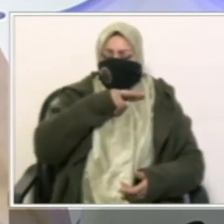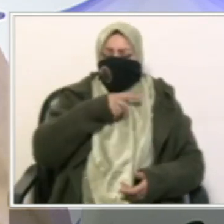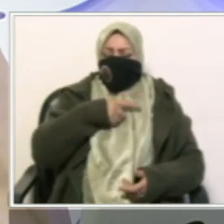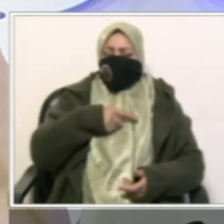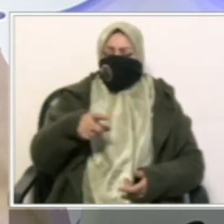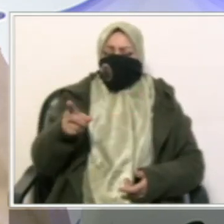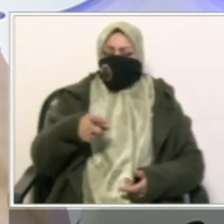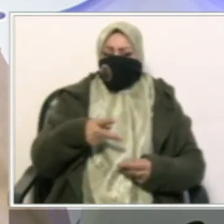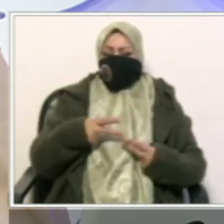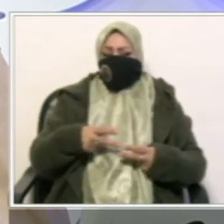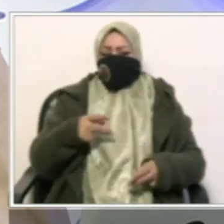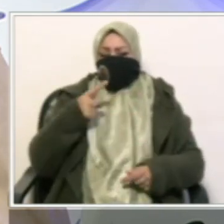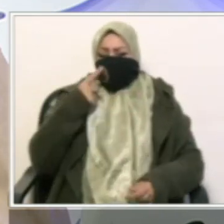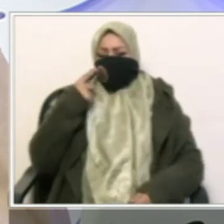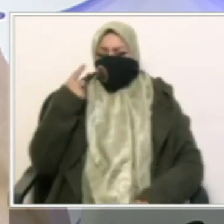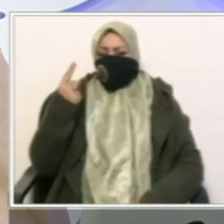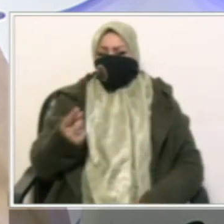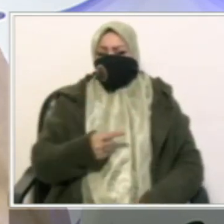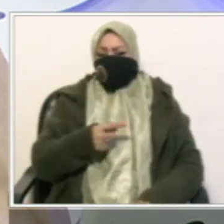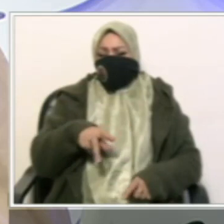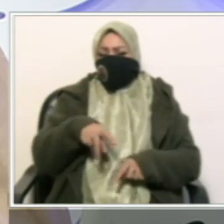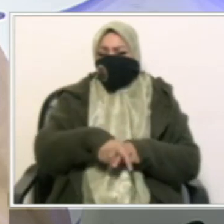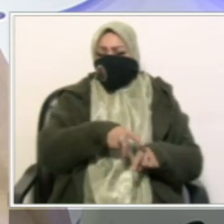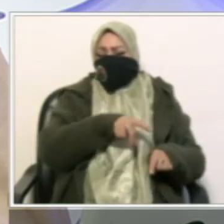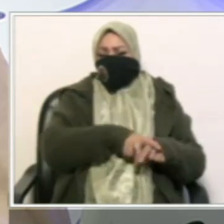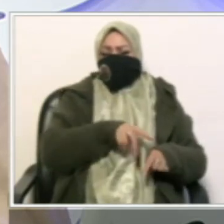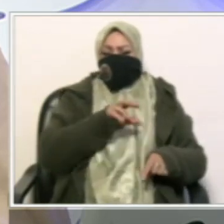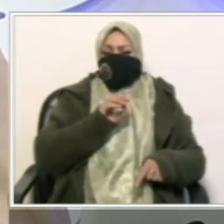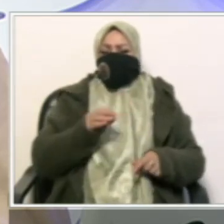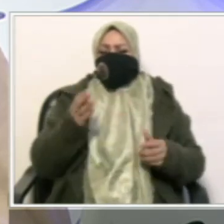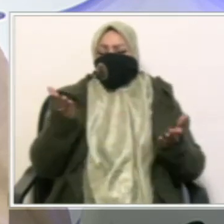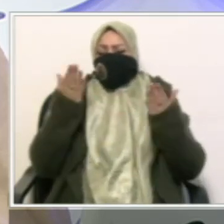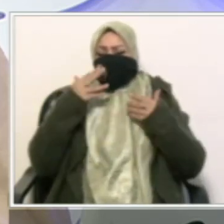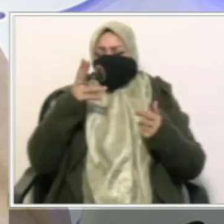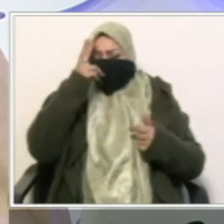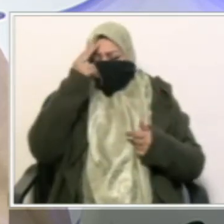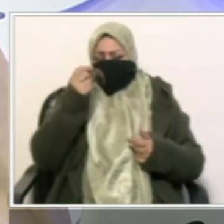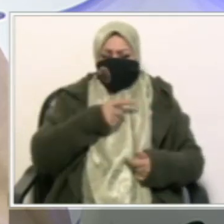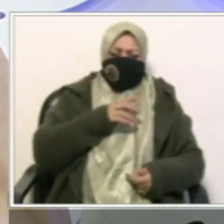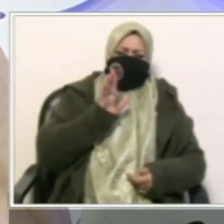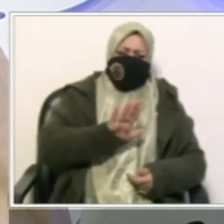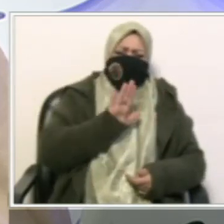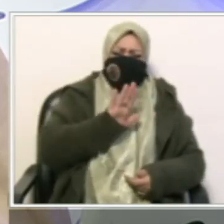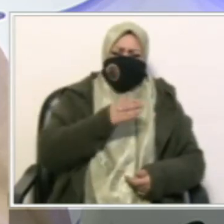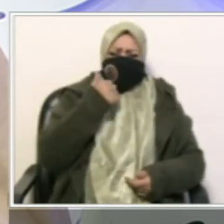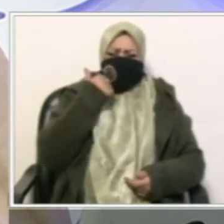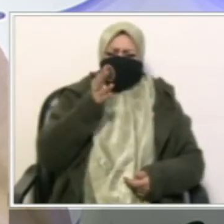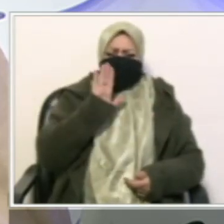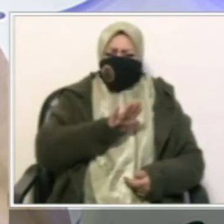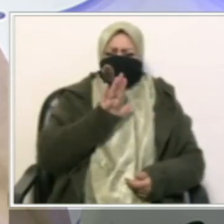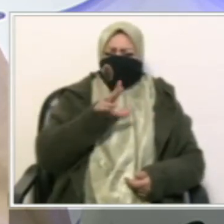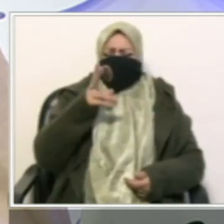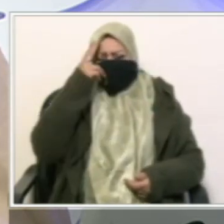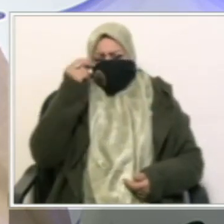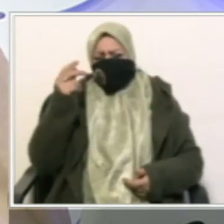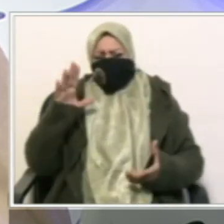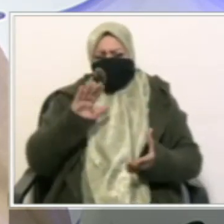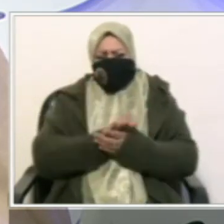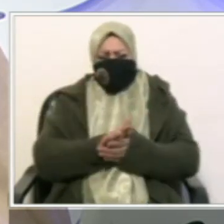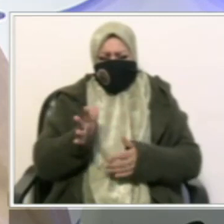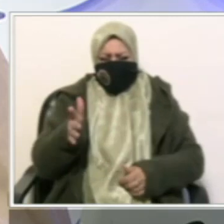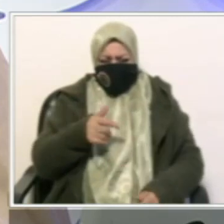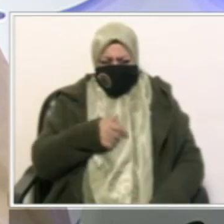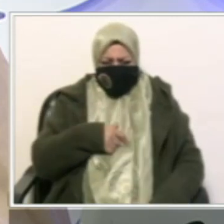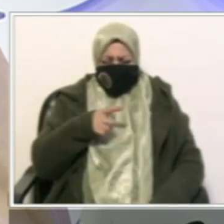عدم الدعاء عليهم حتى في شفت الذل إلى أي حد يصل،